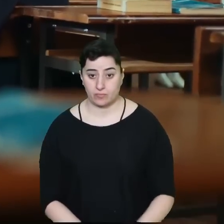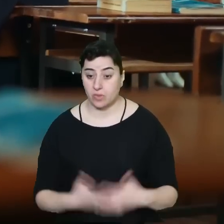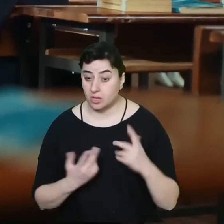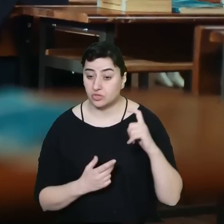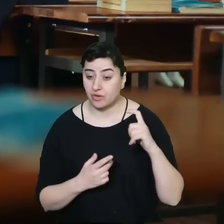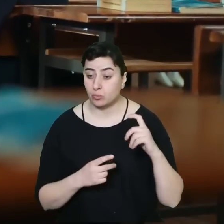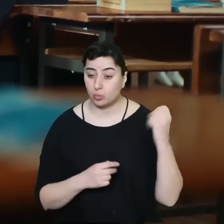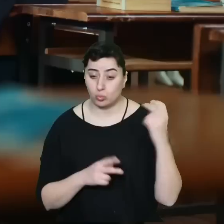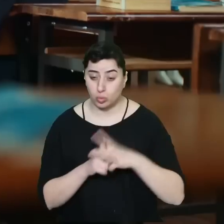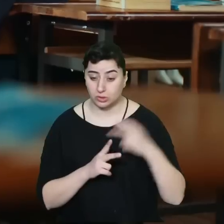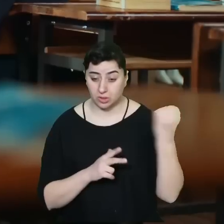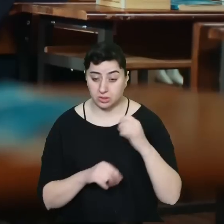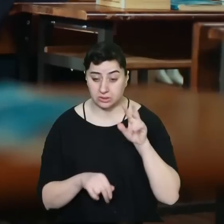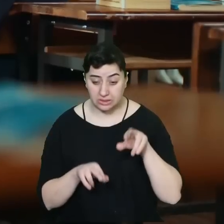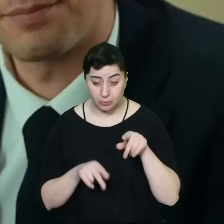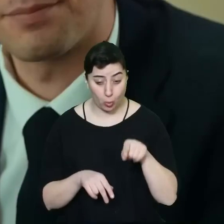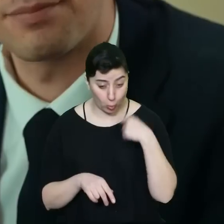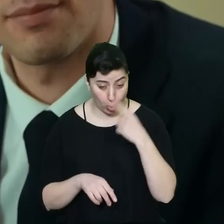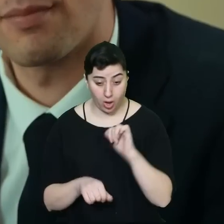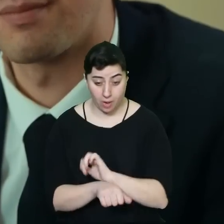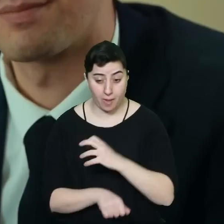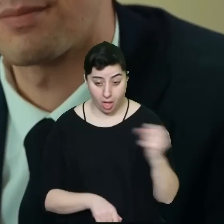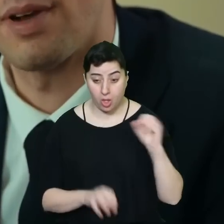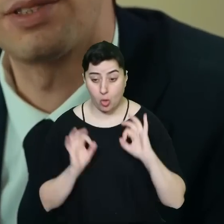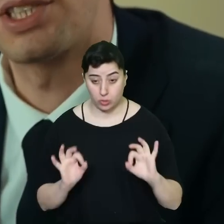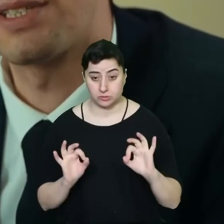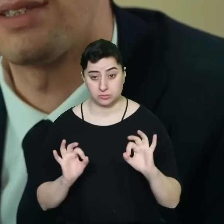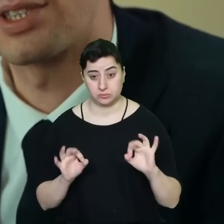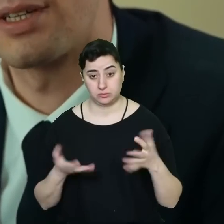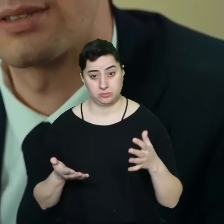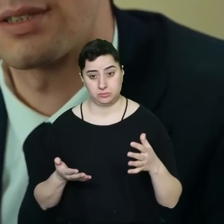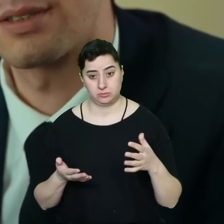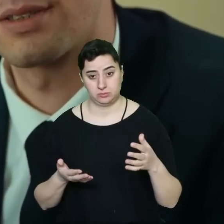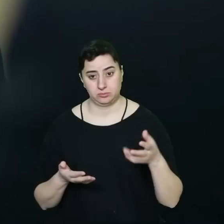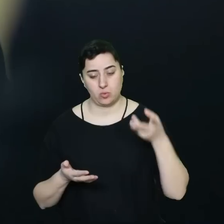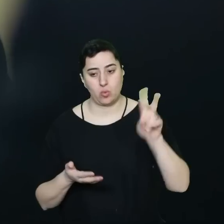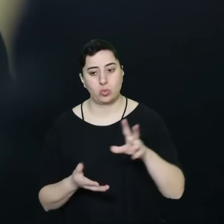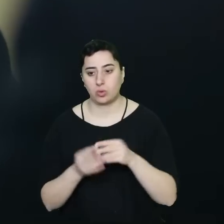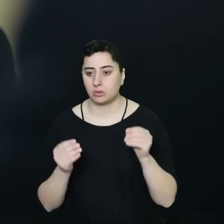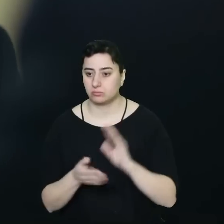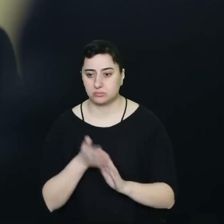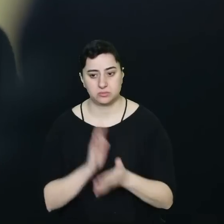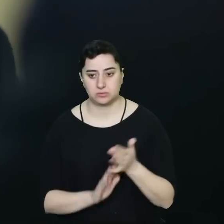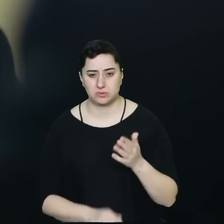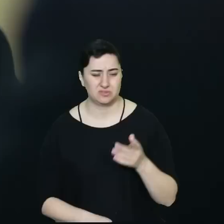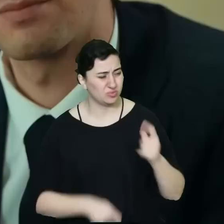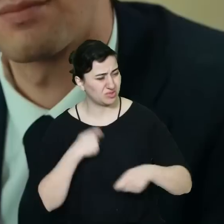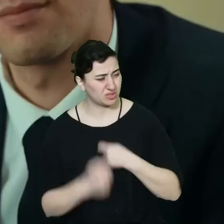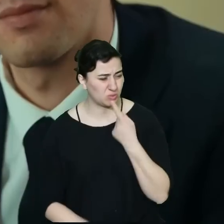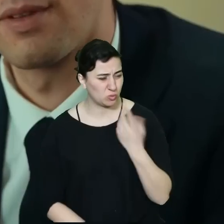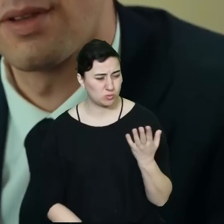Eğer Cevat'ı polis katili diye içeri alırlarsa anca cesedini çıkarırız artık. Ya saçma saçma konuşma